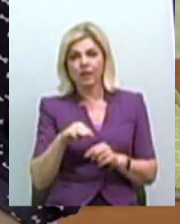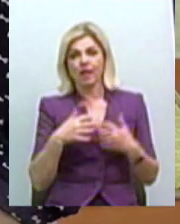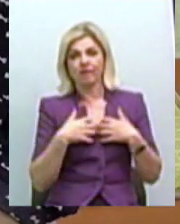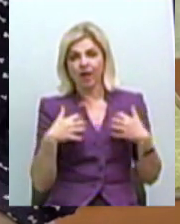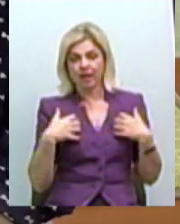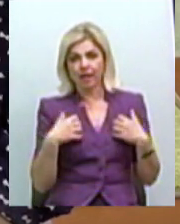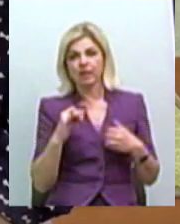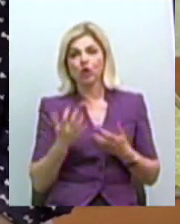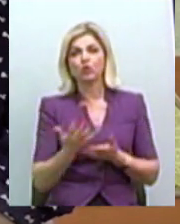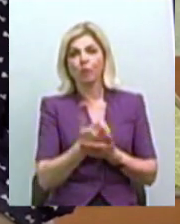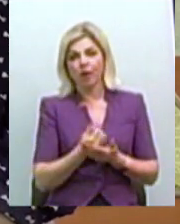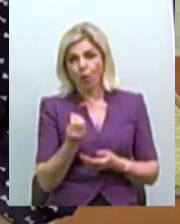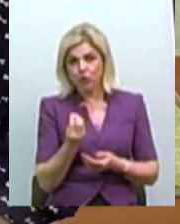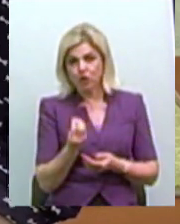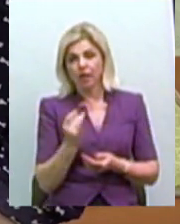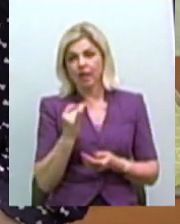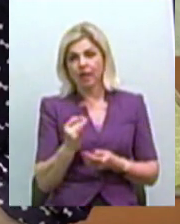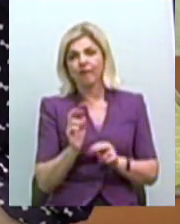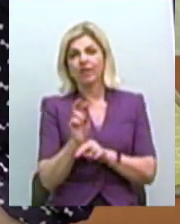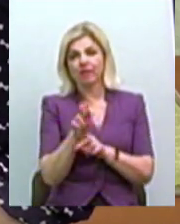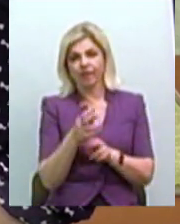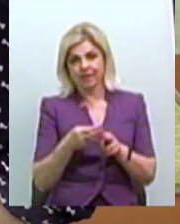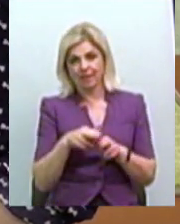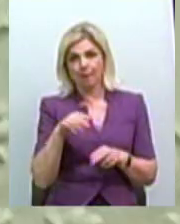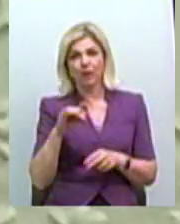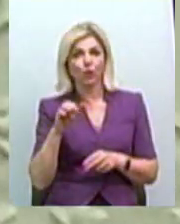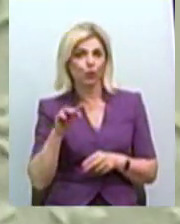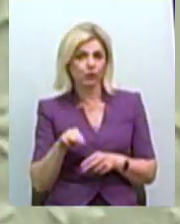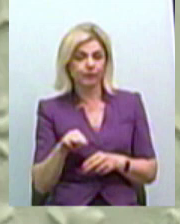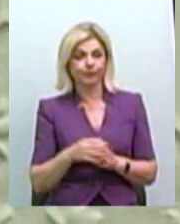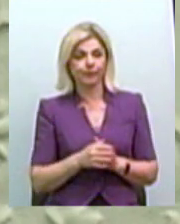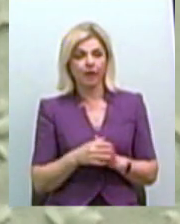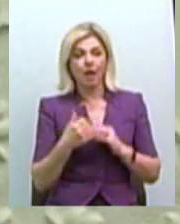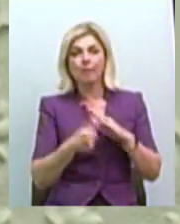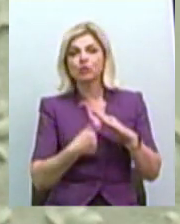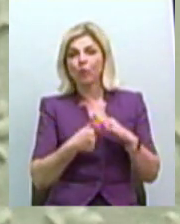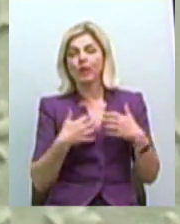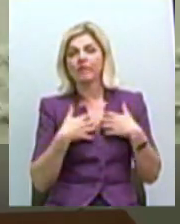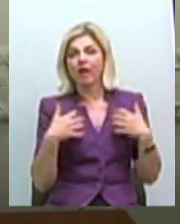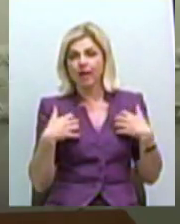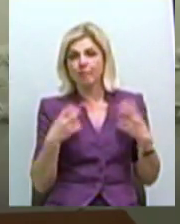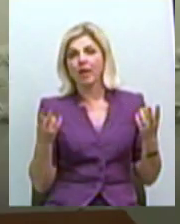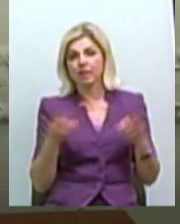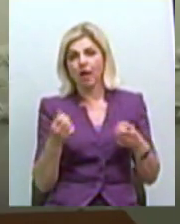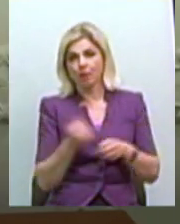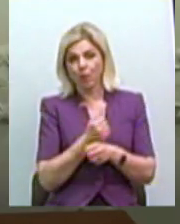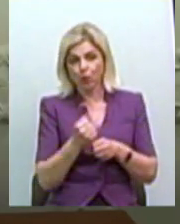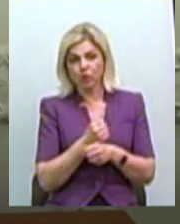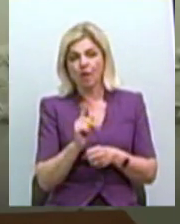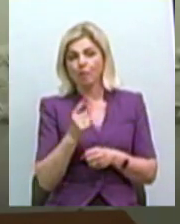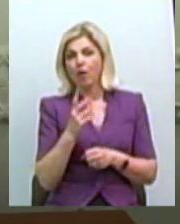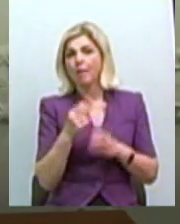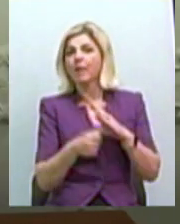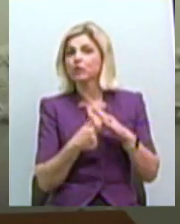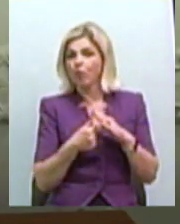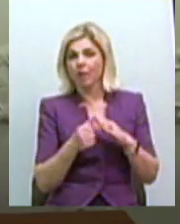Ми зібрали кошти та відвідали цей приют. З бездомністю тварин потрібно боротися. Саме з бездомністю, а не з